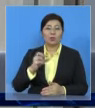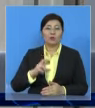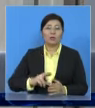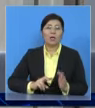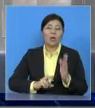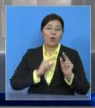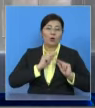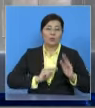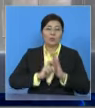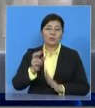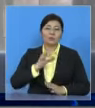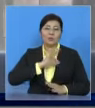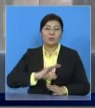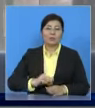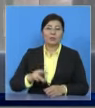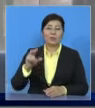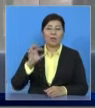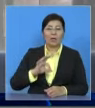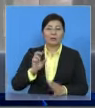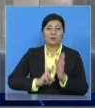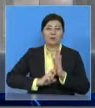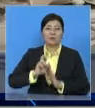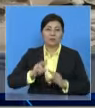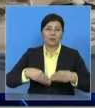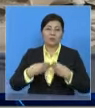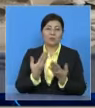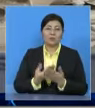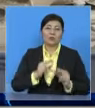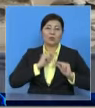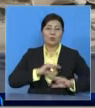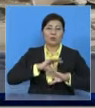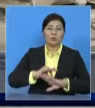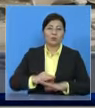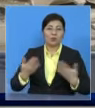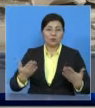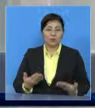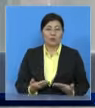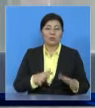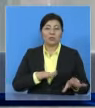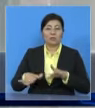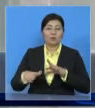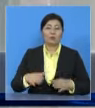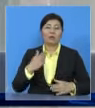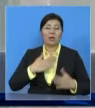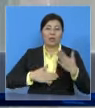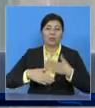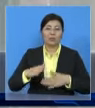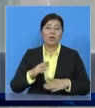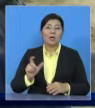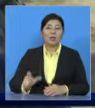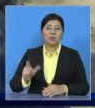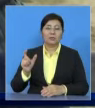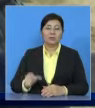басталған, қолданысқа қазан айының басында берілмекші. Қызу жұмыс жүріп, тынымсыз тірлік болып жатқанына халық ризашылығын білдіріп